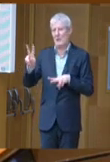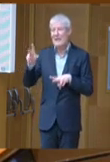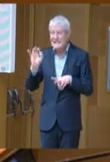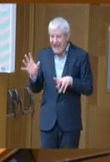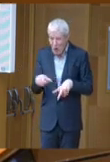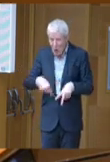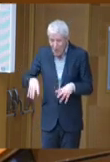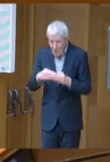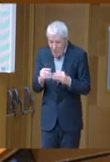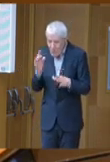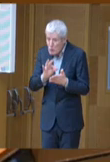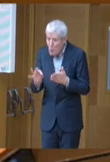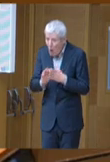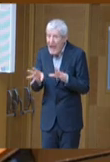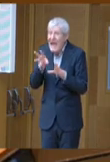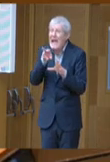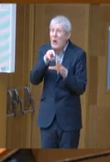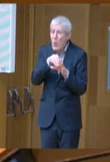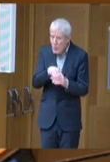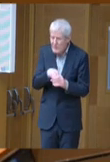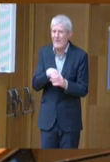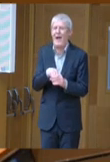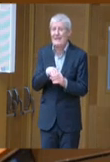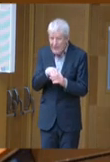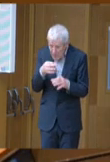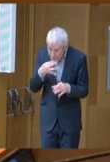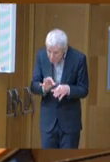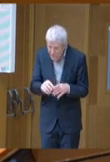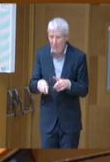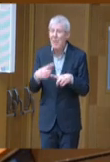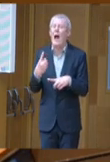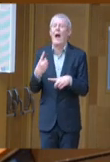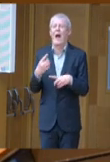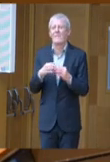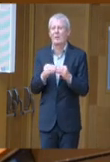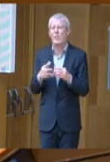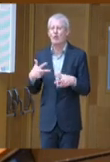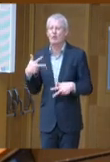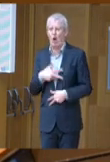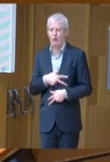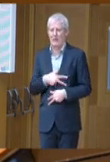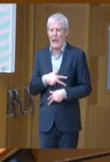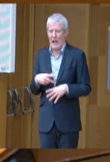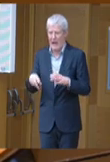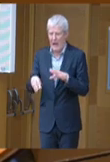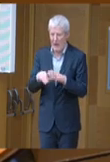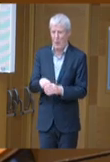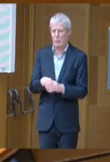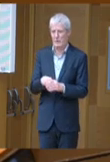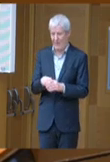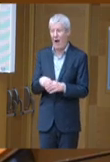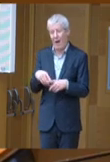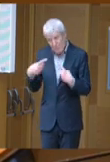inclusiva, riusciremo a costruire una società inclusiva. Ecco perché vogliamo lanciare questa